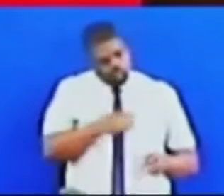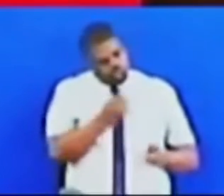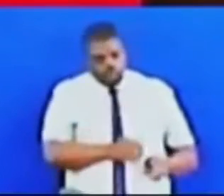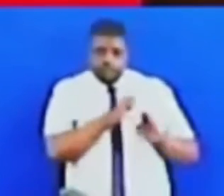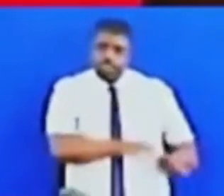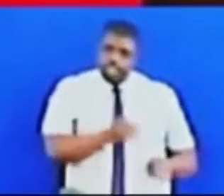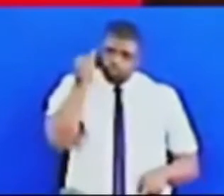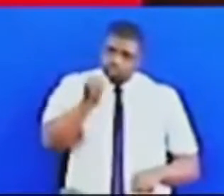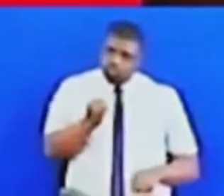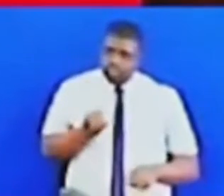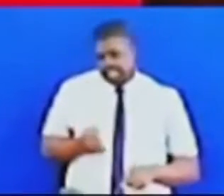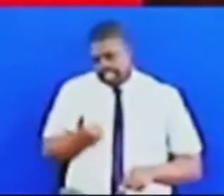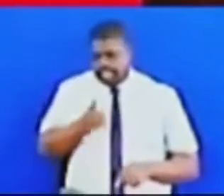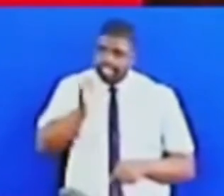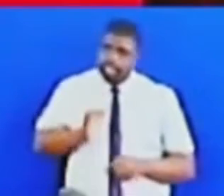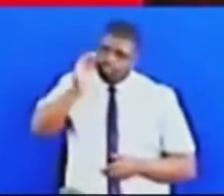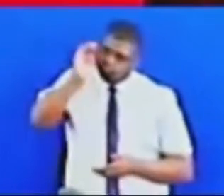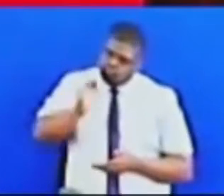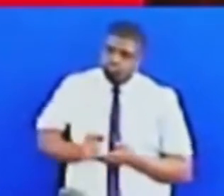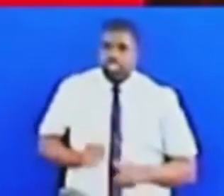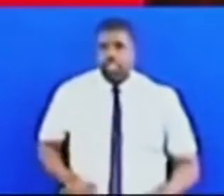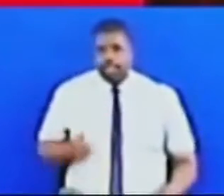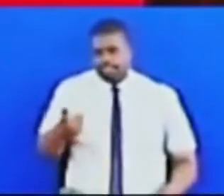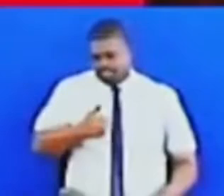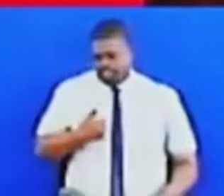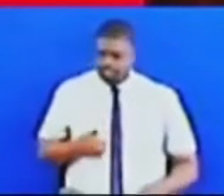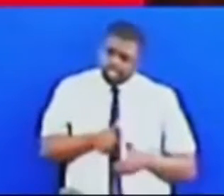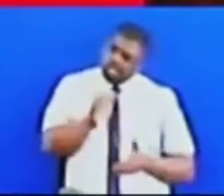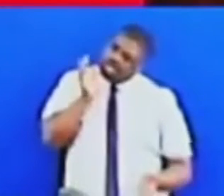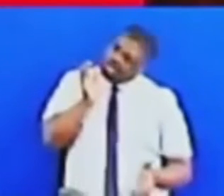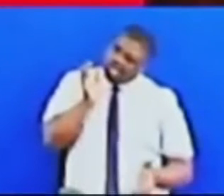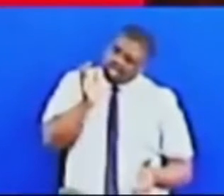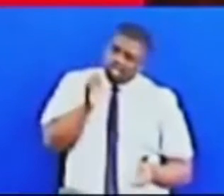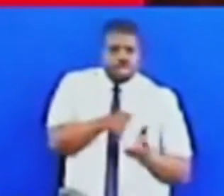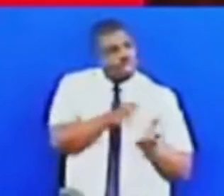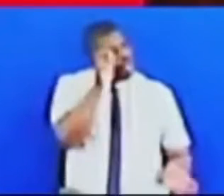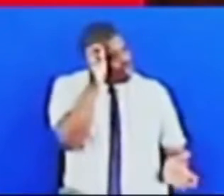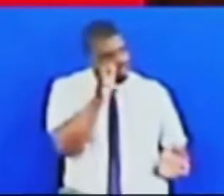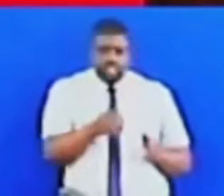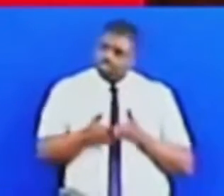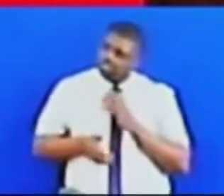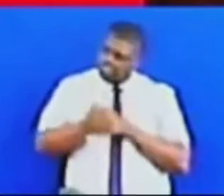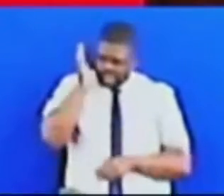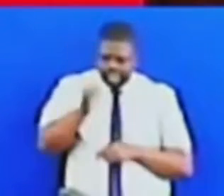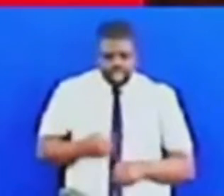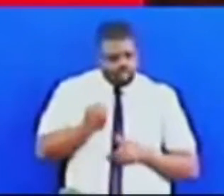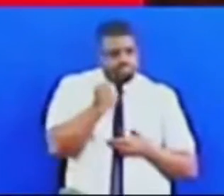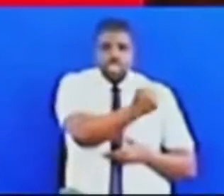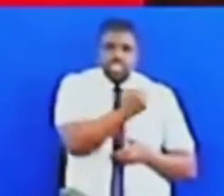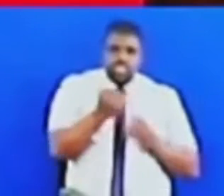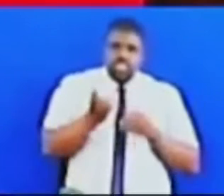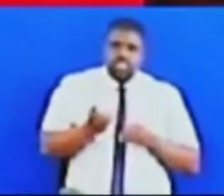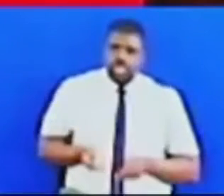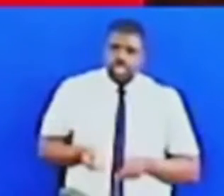tushauri serikali kupunguza. Mheshimiwa Spika, mimi kinachonishangaza, kama serikali huwa inaleta bajeti, tunajadili